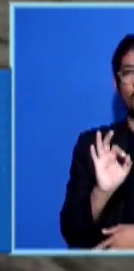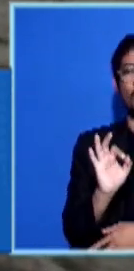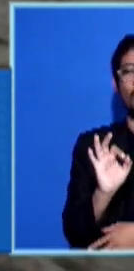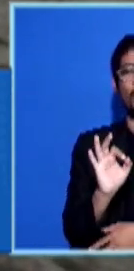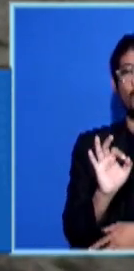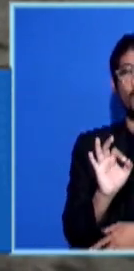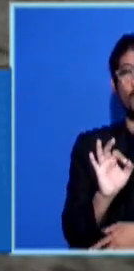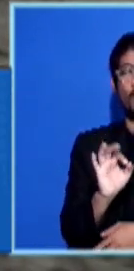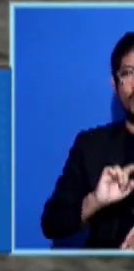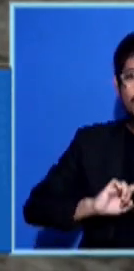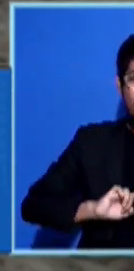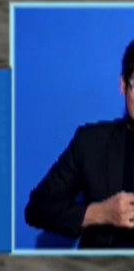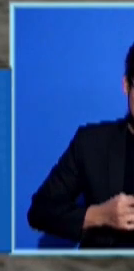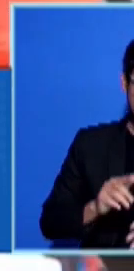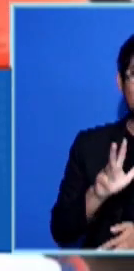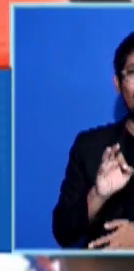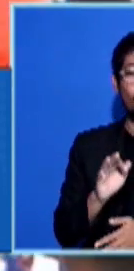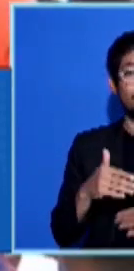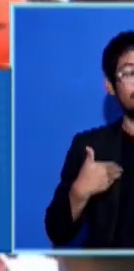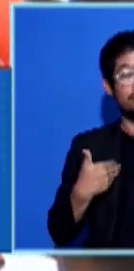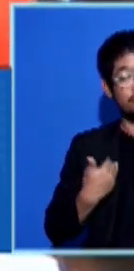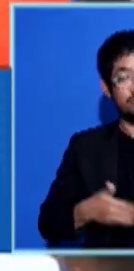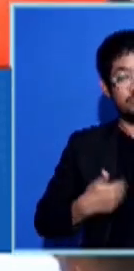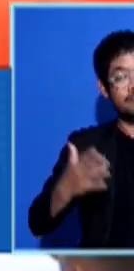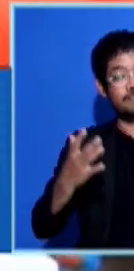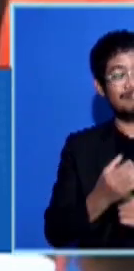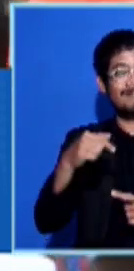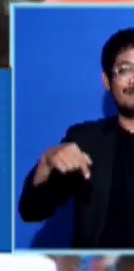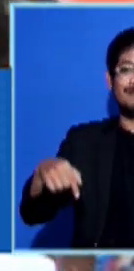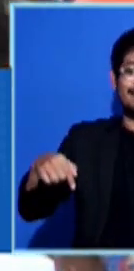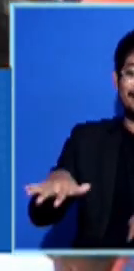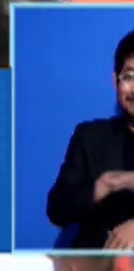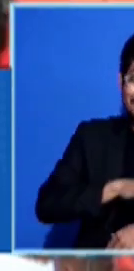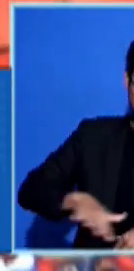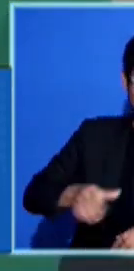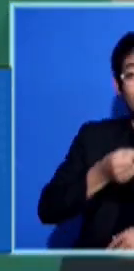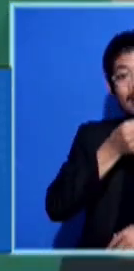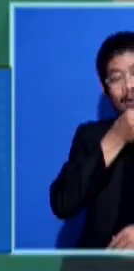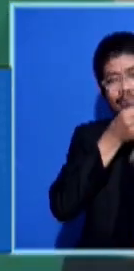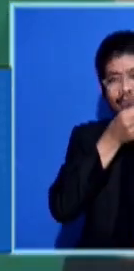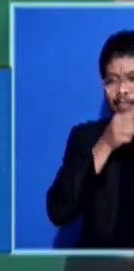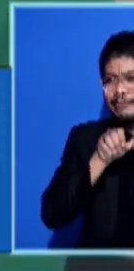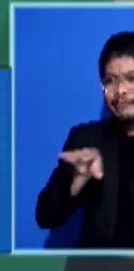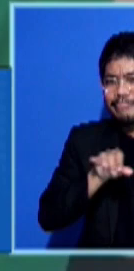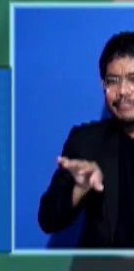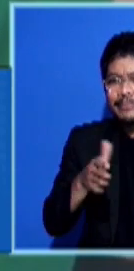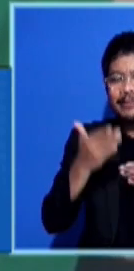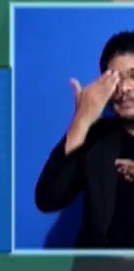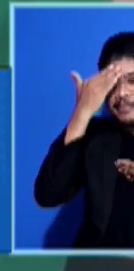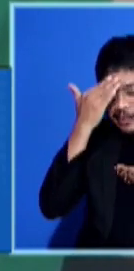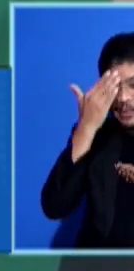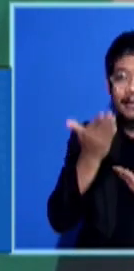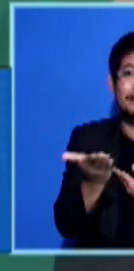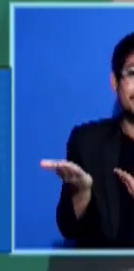baik itu sholat Idul Fitri maupun Idul Adha. Imam dan Khotib juga menyampaikan menjadi orang bertakwa akan menjadi orang-orang